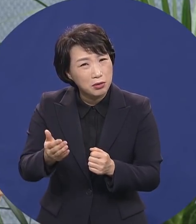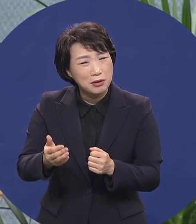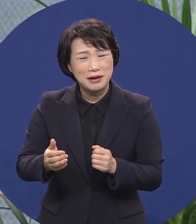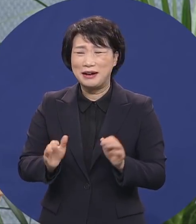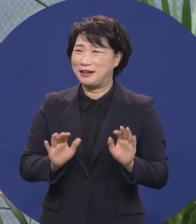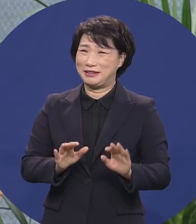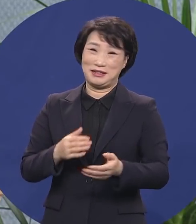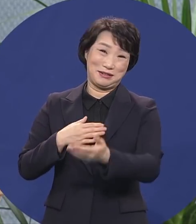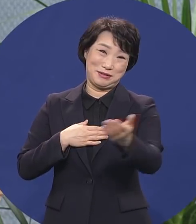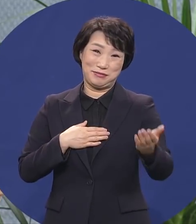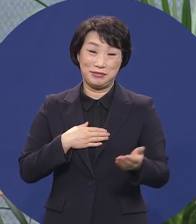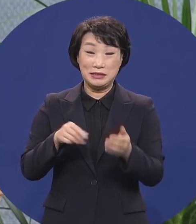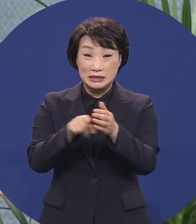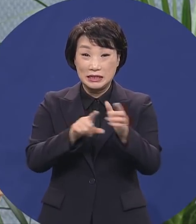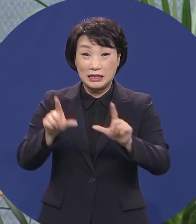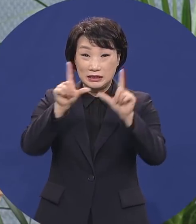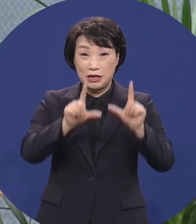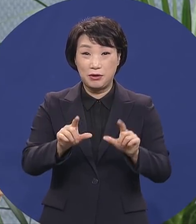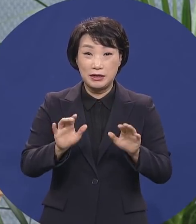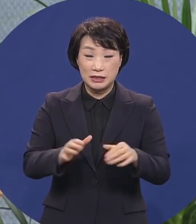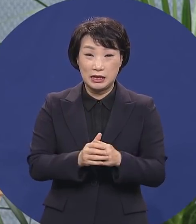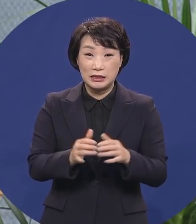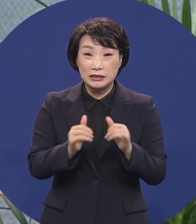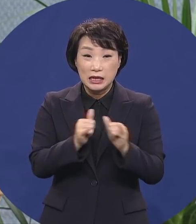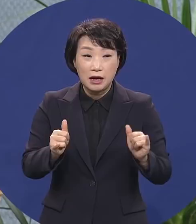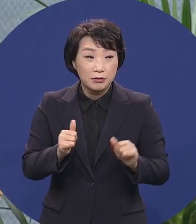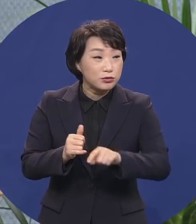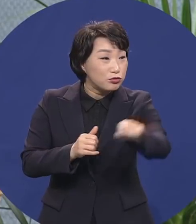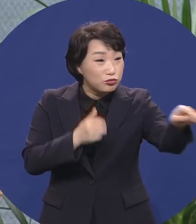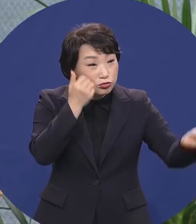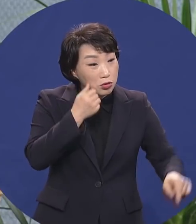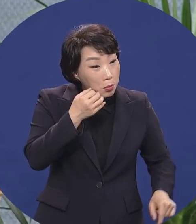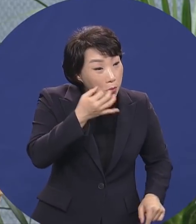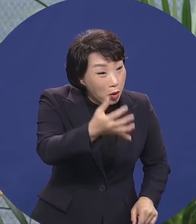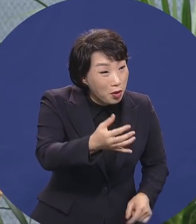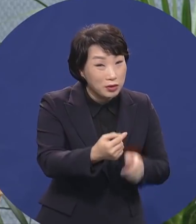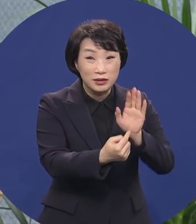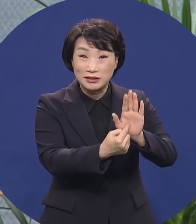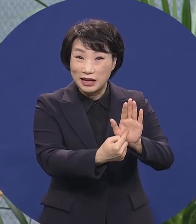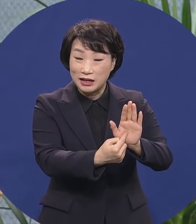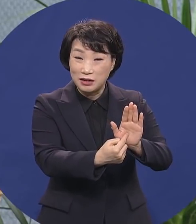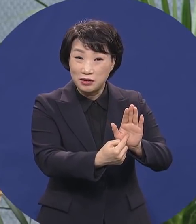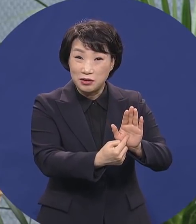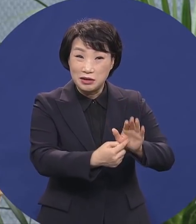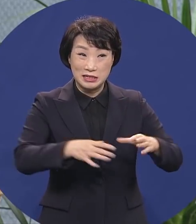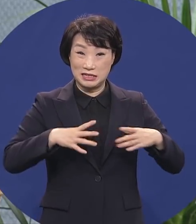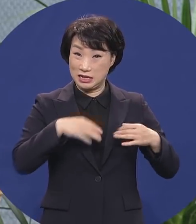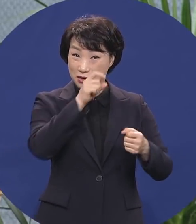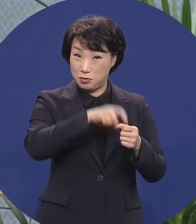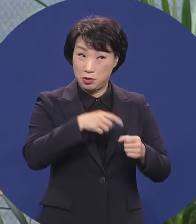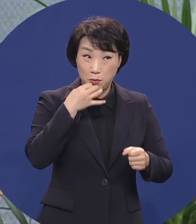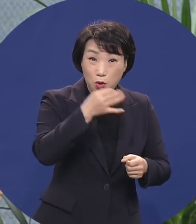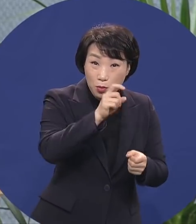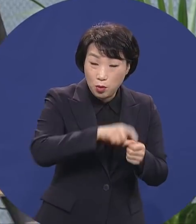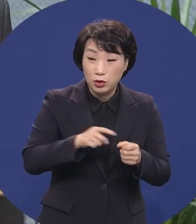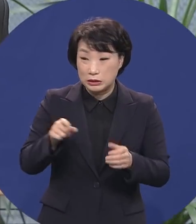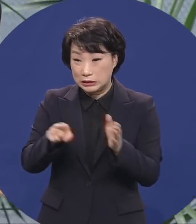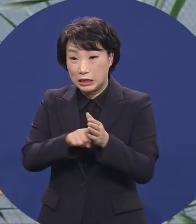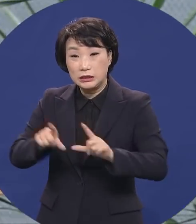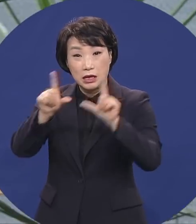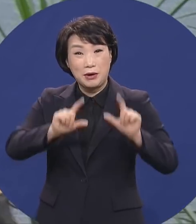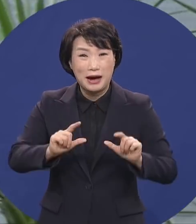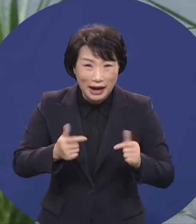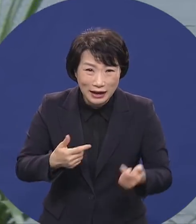우리 신앙생활은 사람들에게 잘 드러내고 나타내고 자랑하고 보여주기 위해서 신앙생활하는